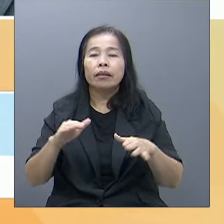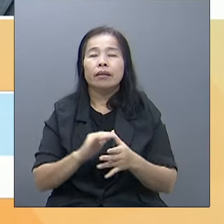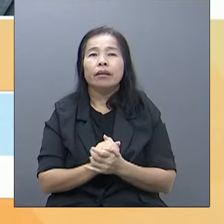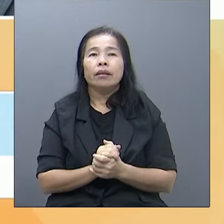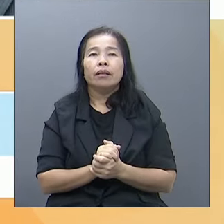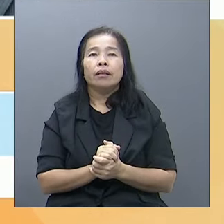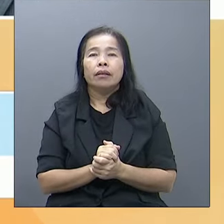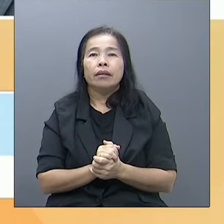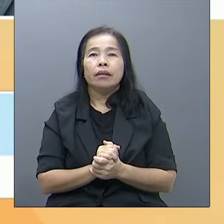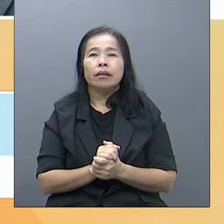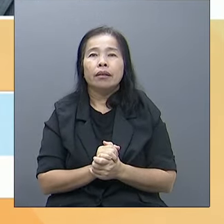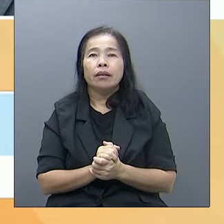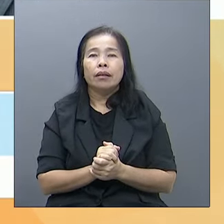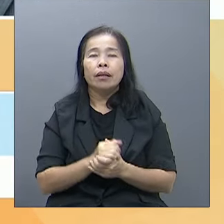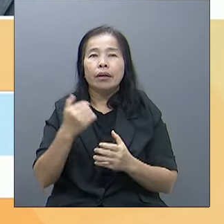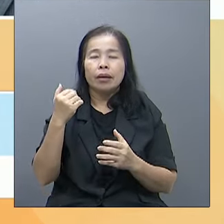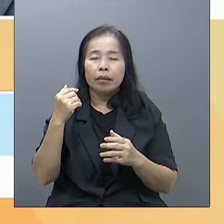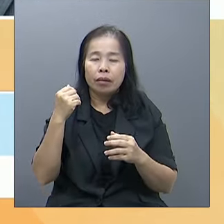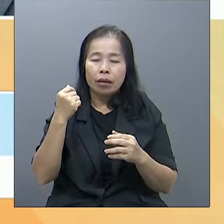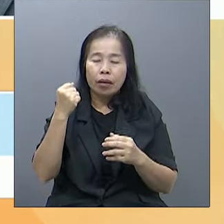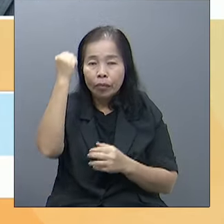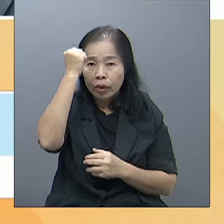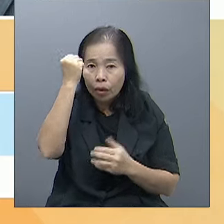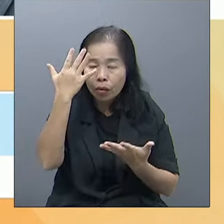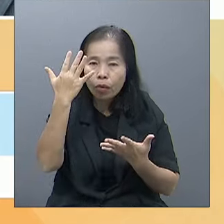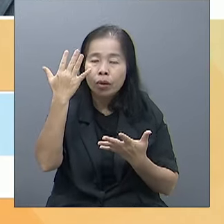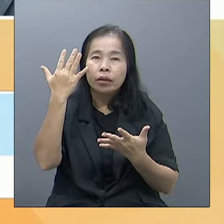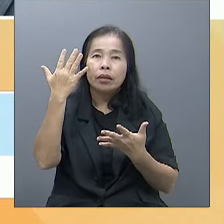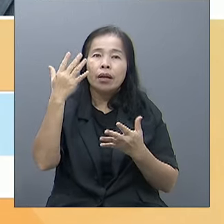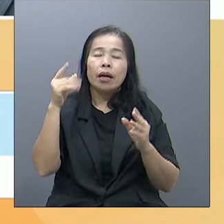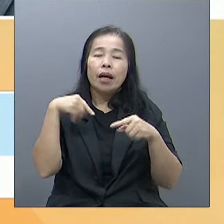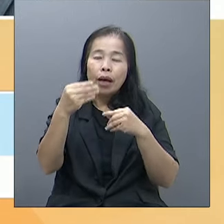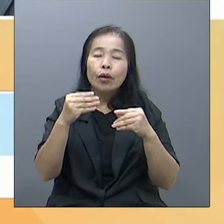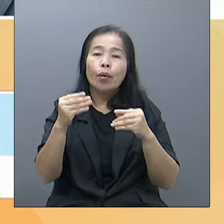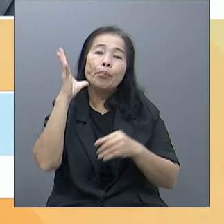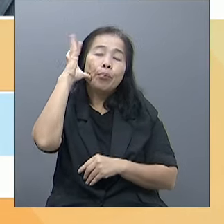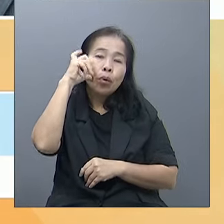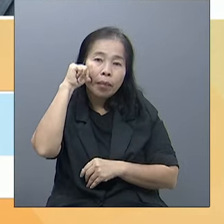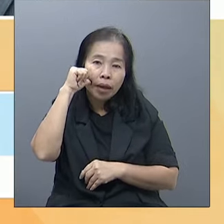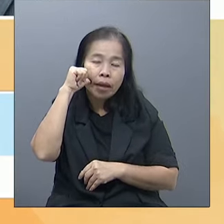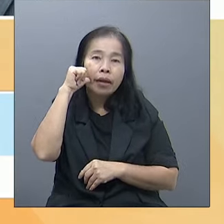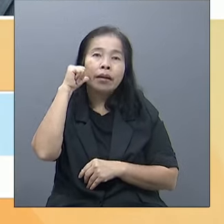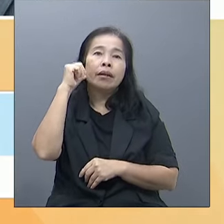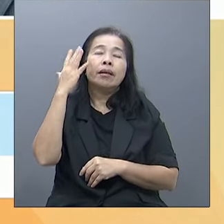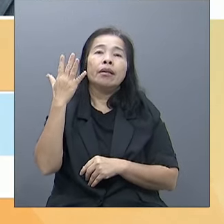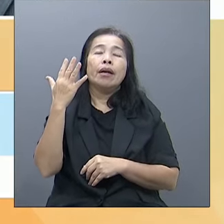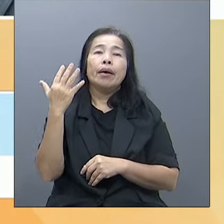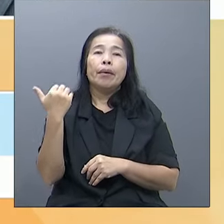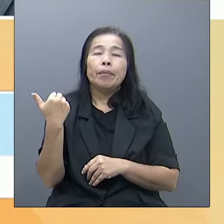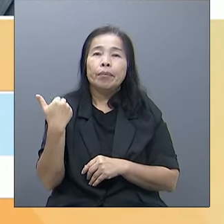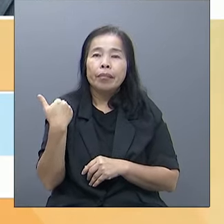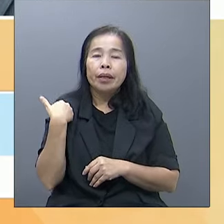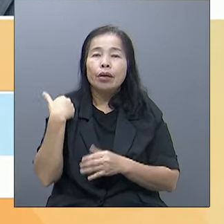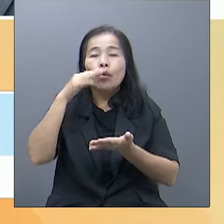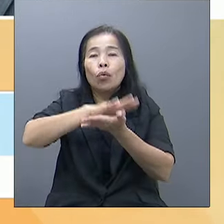การอุดหนุนนะครับอุดหนุนค่ารถนะครับให้กับผู้ปกครองโดยตรงในอดีตเนี่ยอาจจะมีโรงเรียน